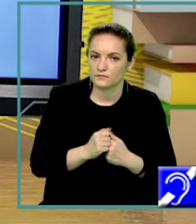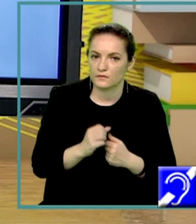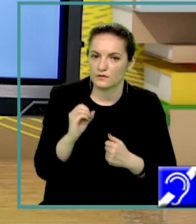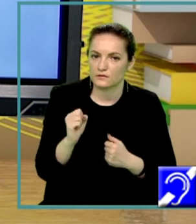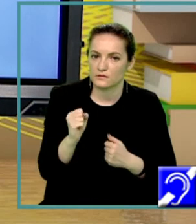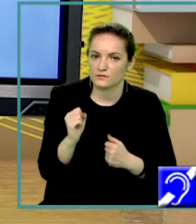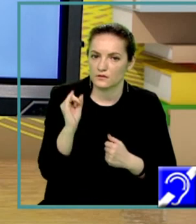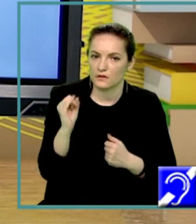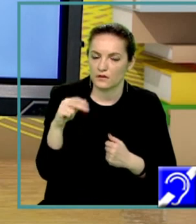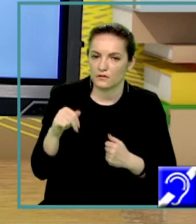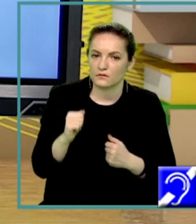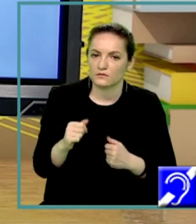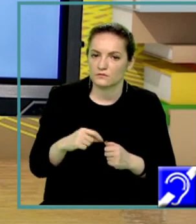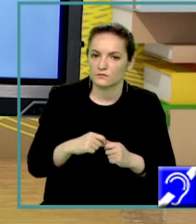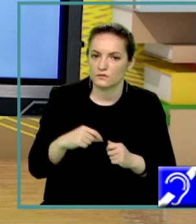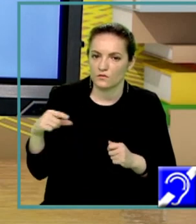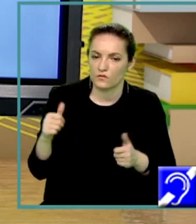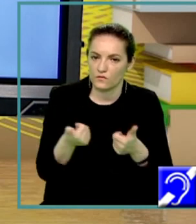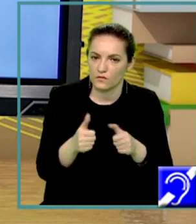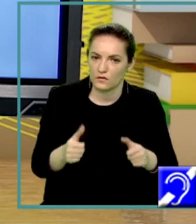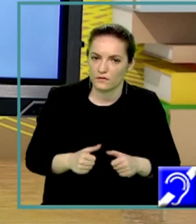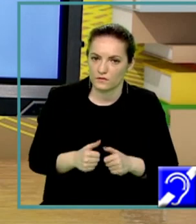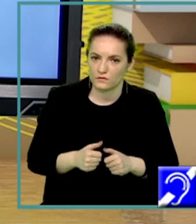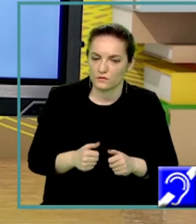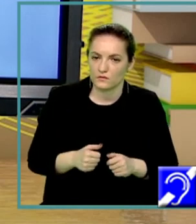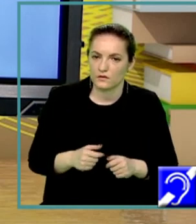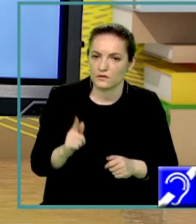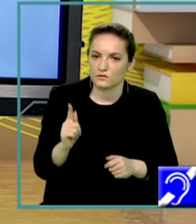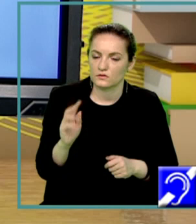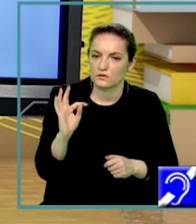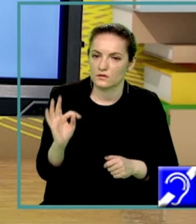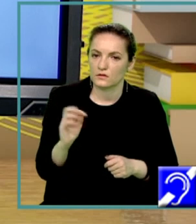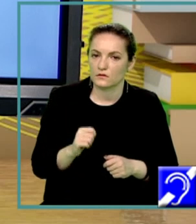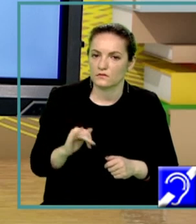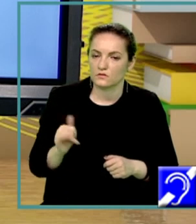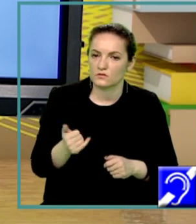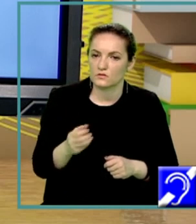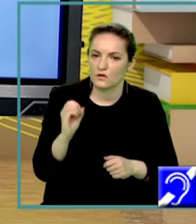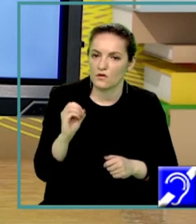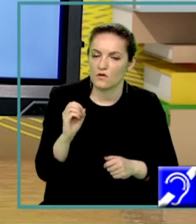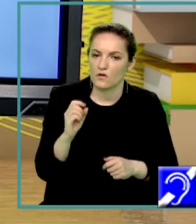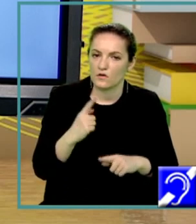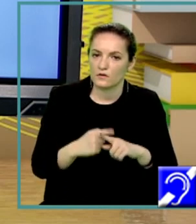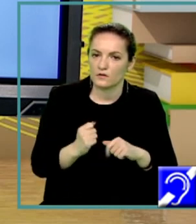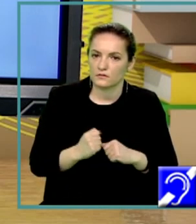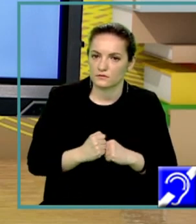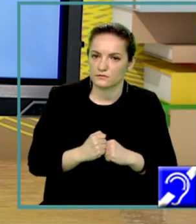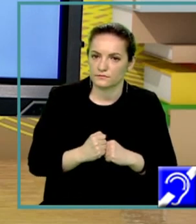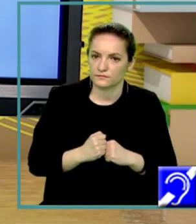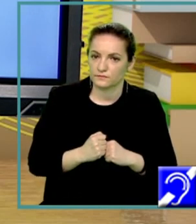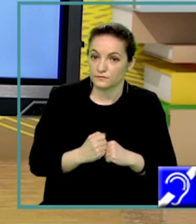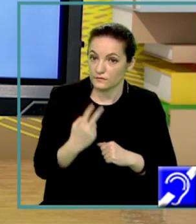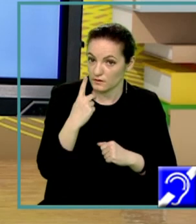sinusul unghiului format de graficul funcției și axa OX. Graficul